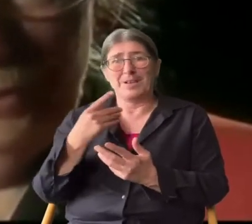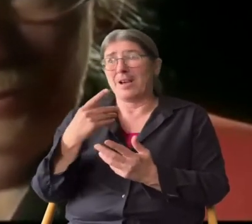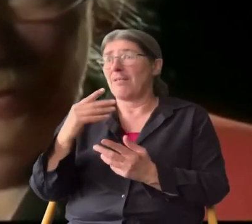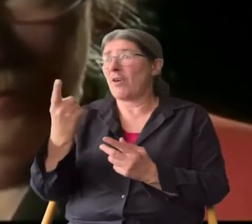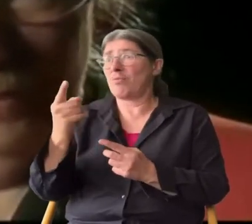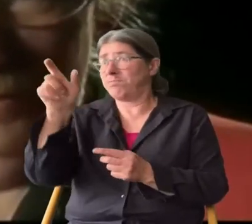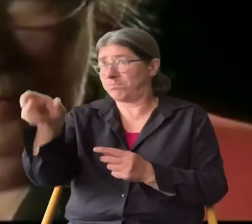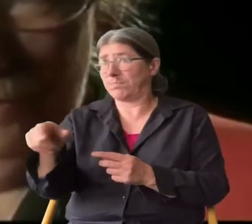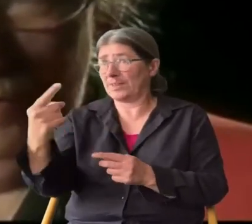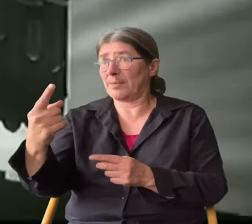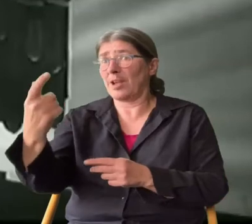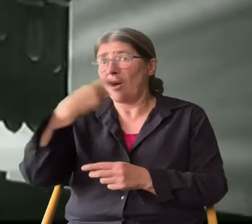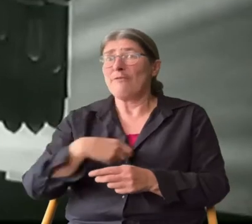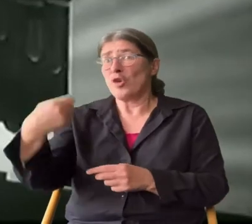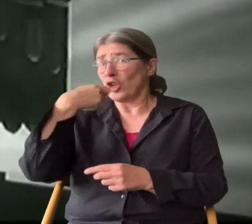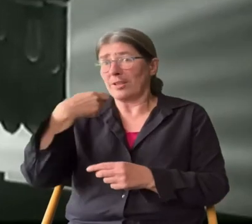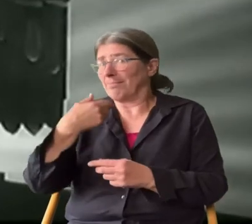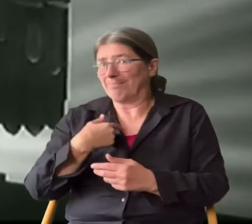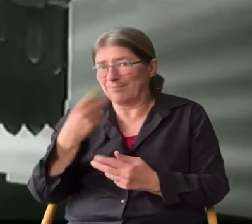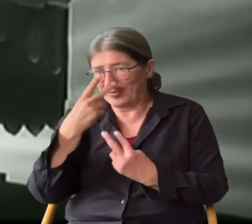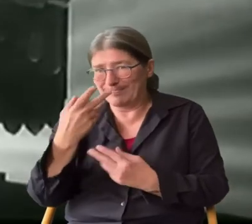da gefüttert wurde von diesem Russen.